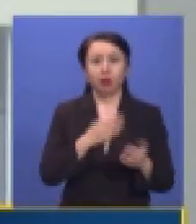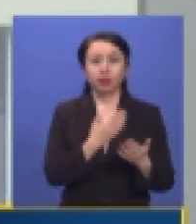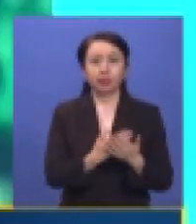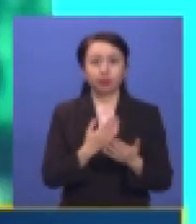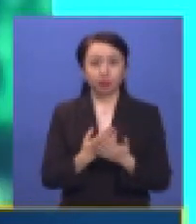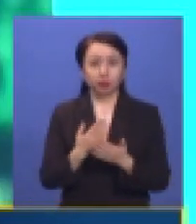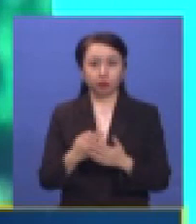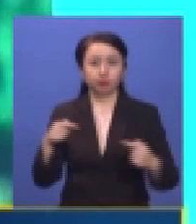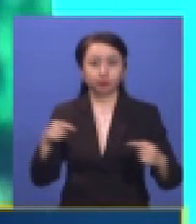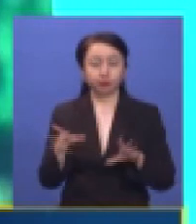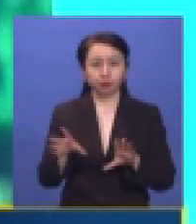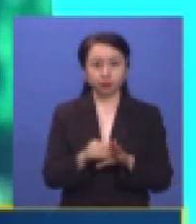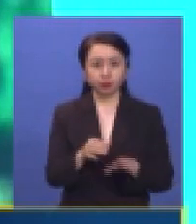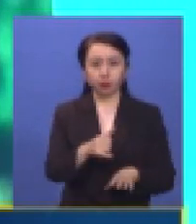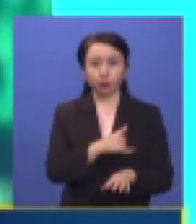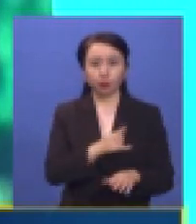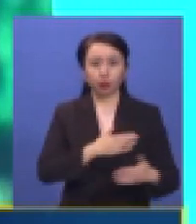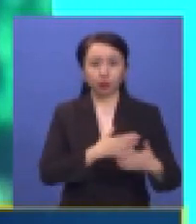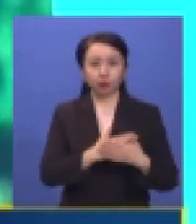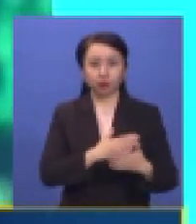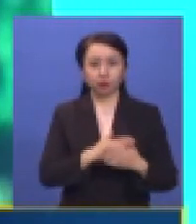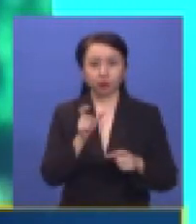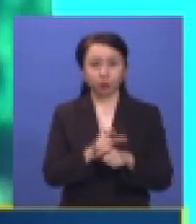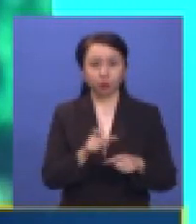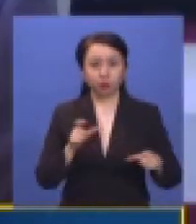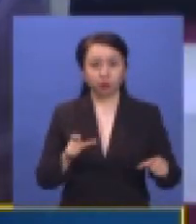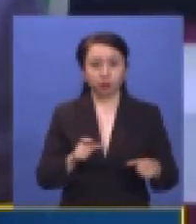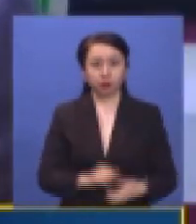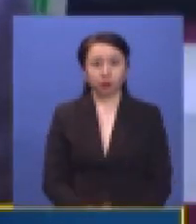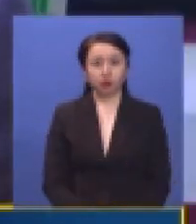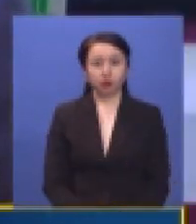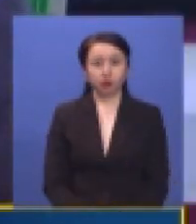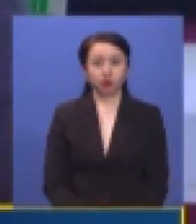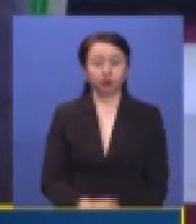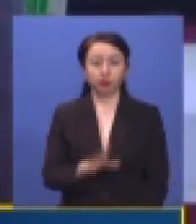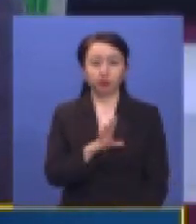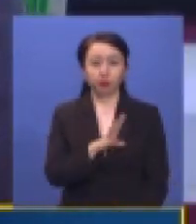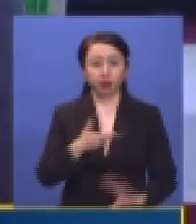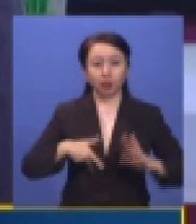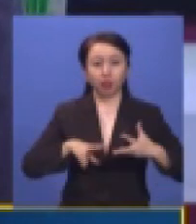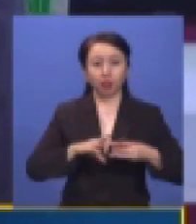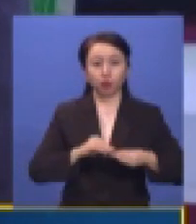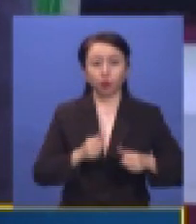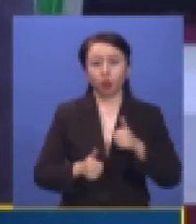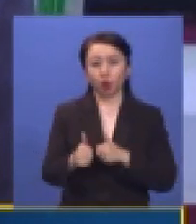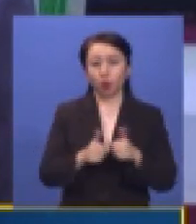демонстрировали антикоррупционную культуру и активную гражданскую позицию. Состоялись итоги конкурса «Парасатта